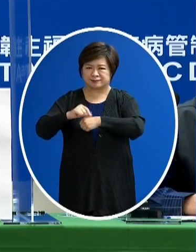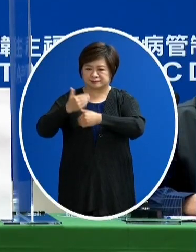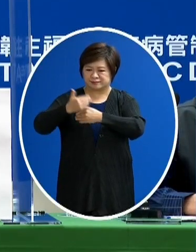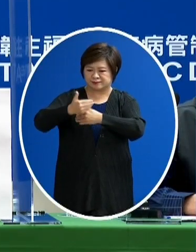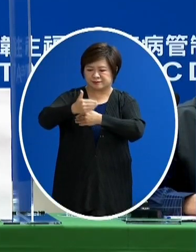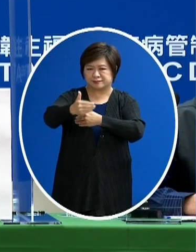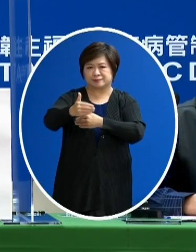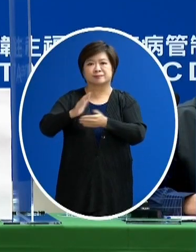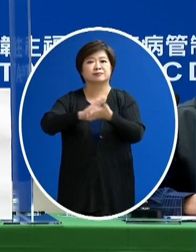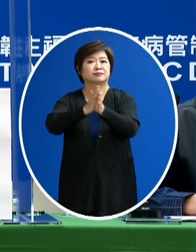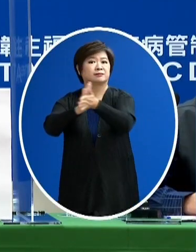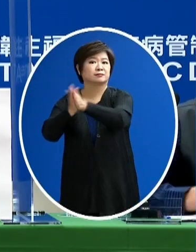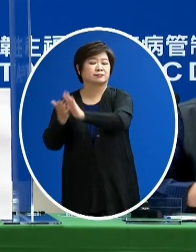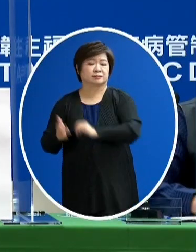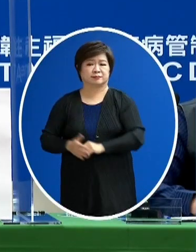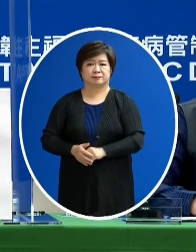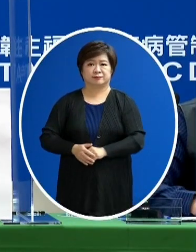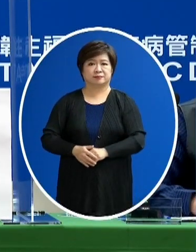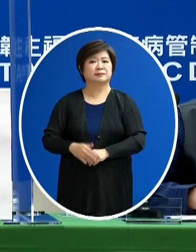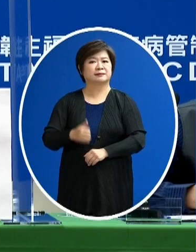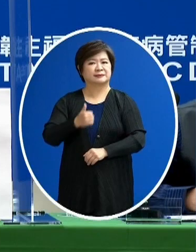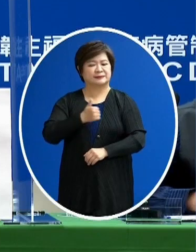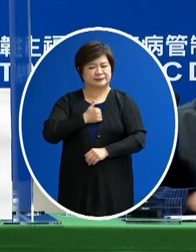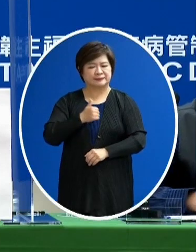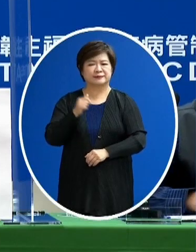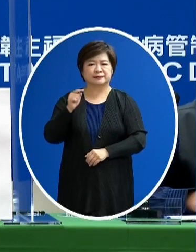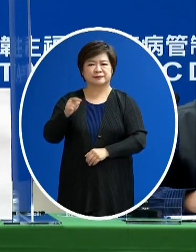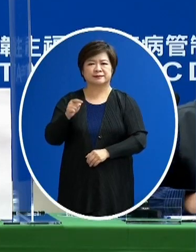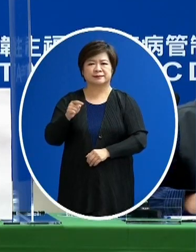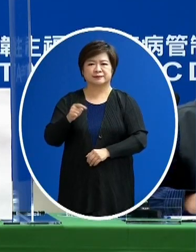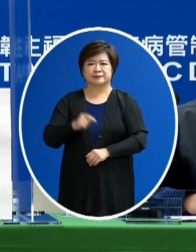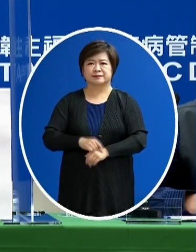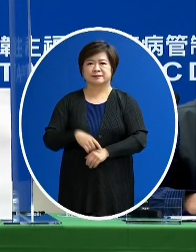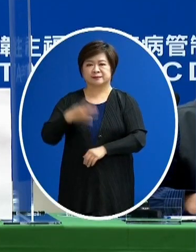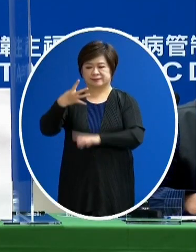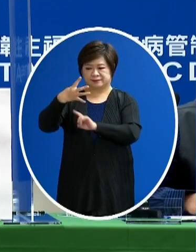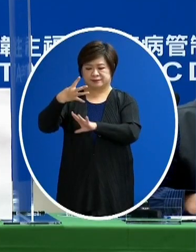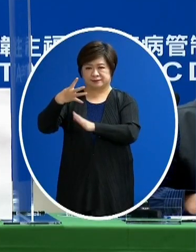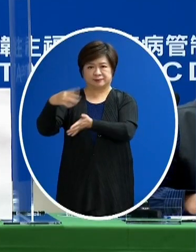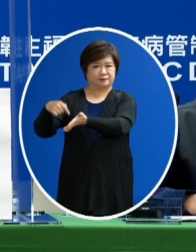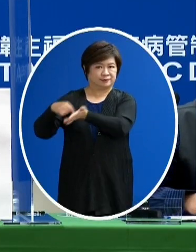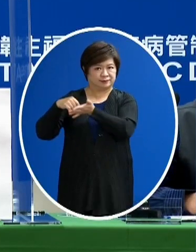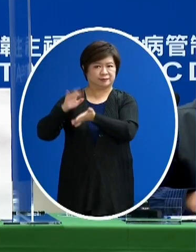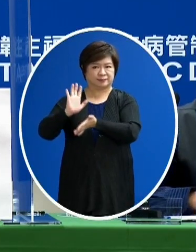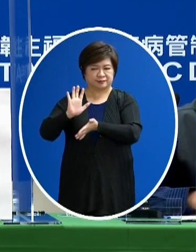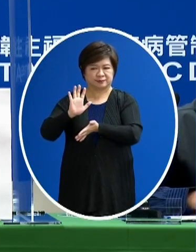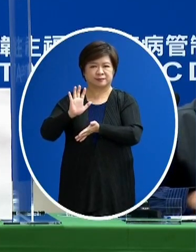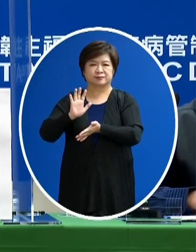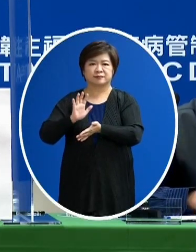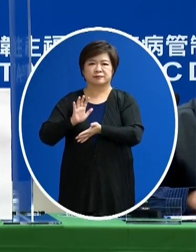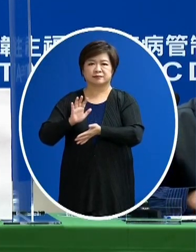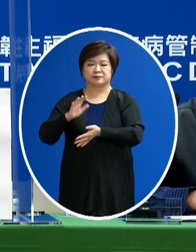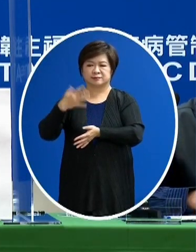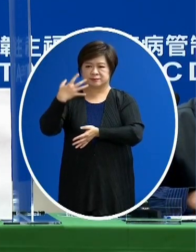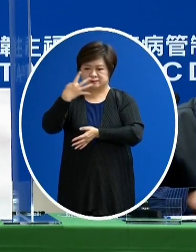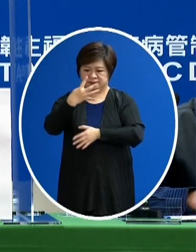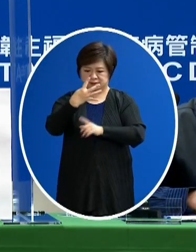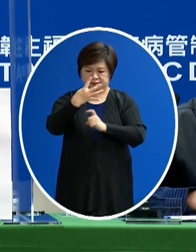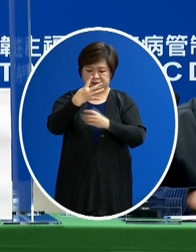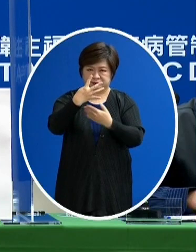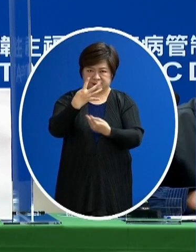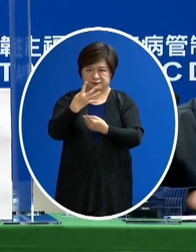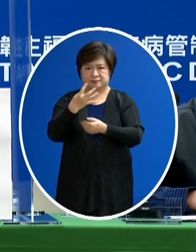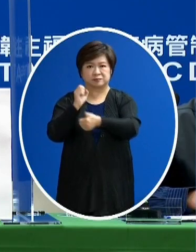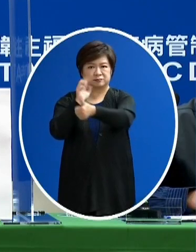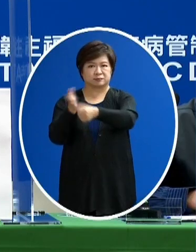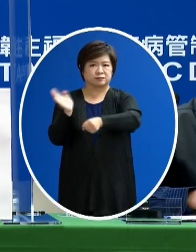利益的影子啊。官员来被询，他不是只是说回答一个委员的答询，他是整个要对立法院负责